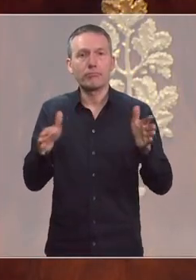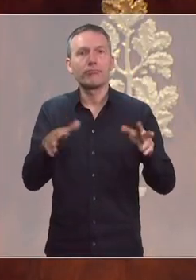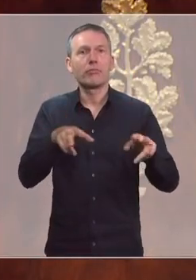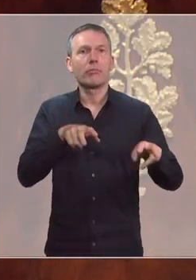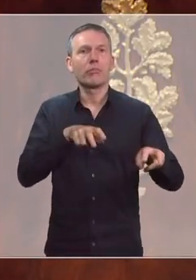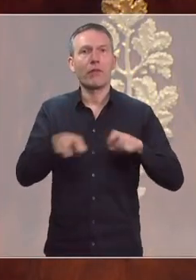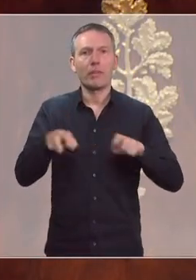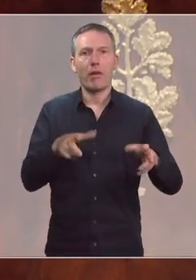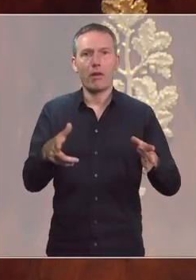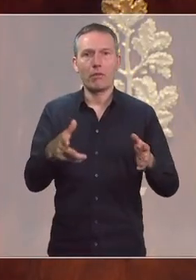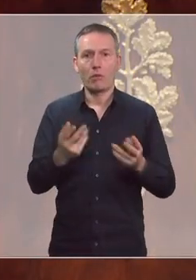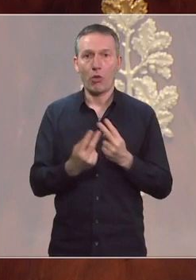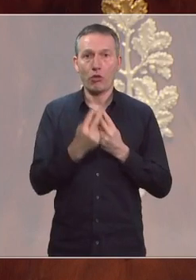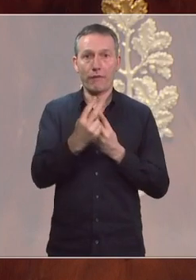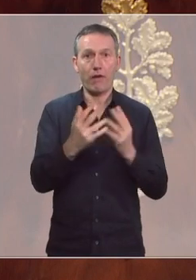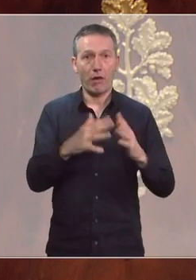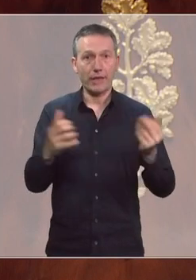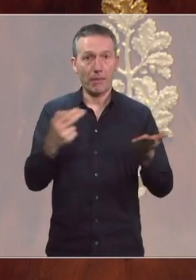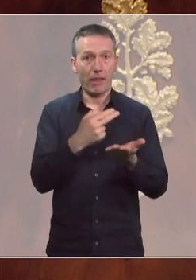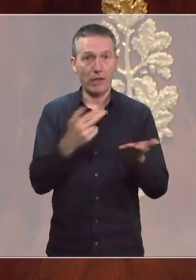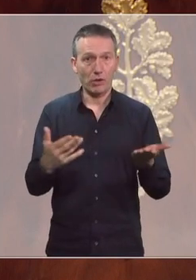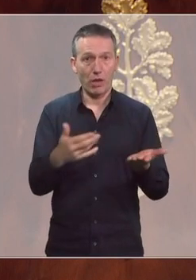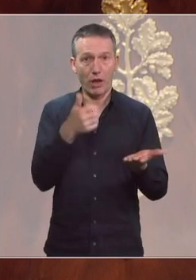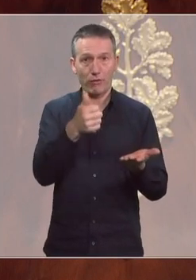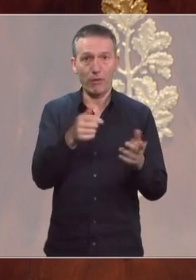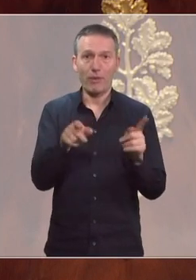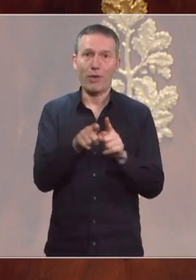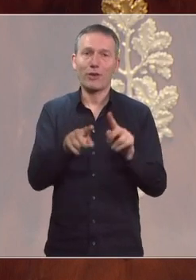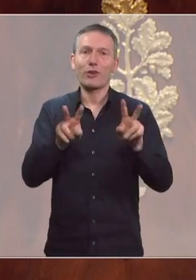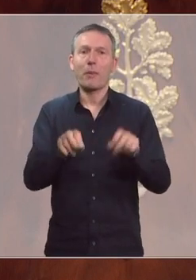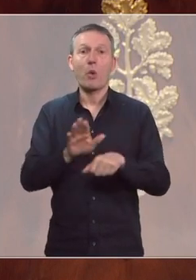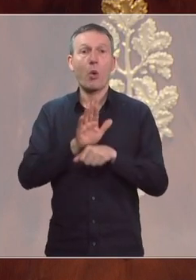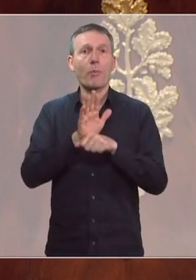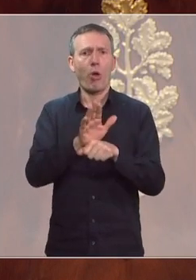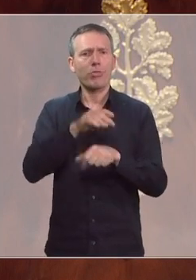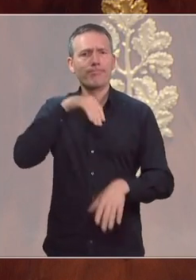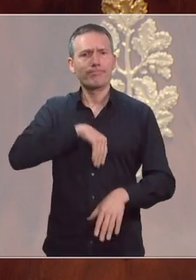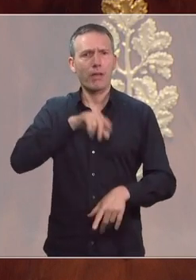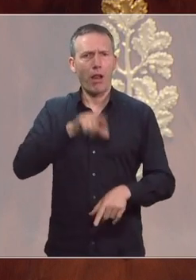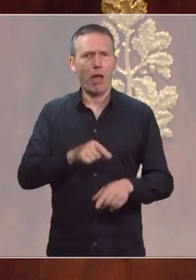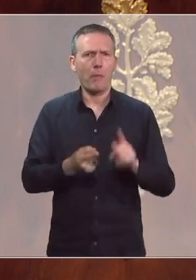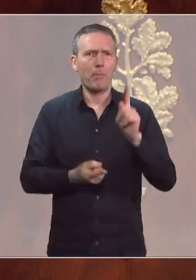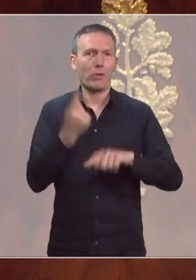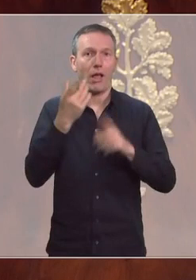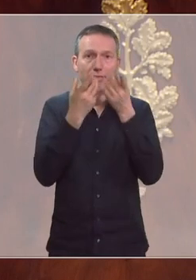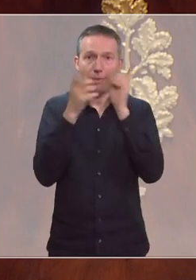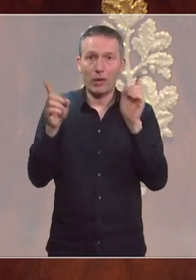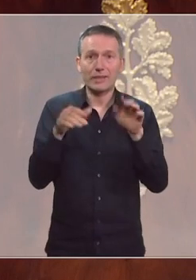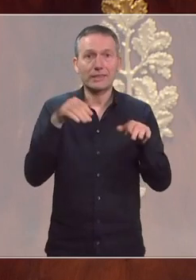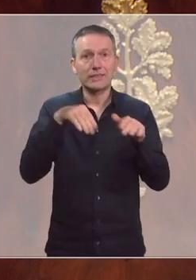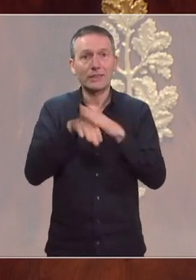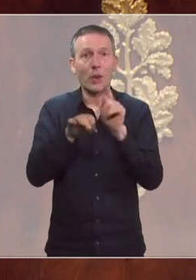faisant devant l'Assemblée nationale, vous ne faites pas que démontrer votre attachement à notre démocratie et à ses